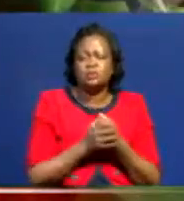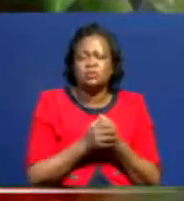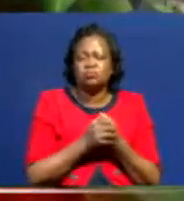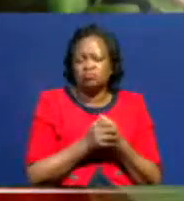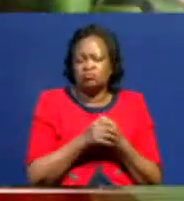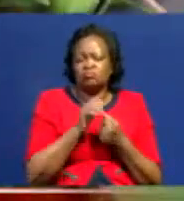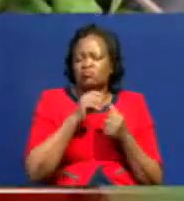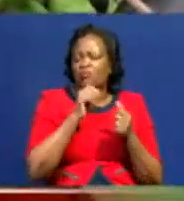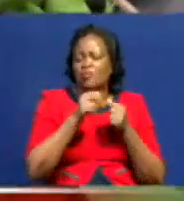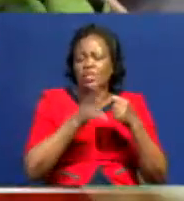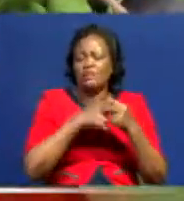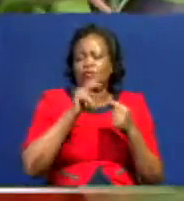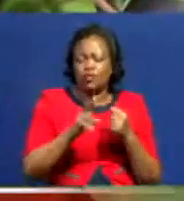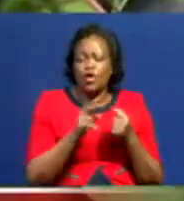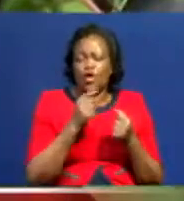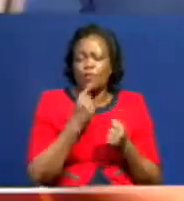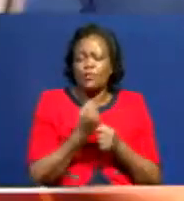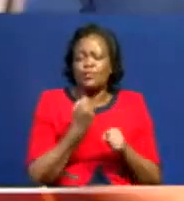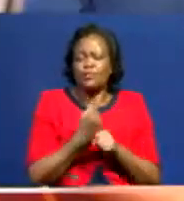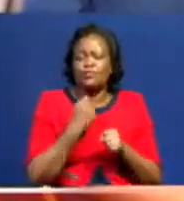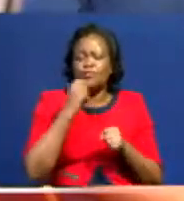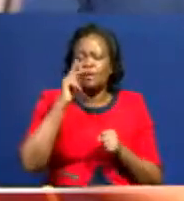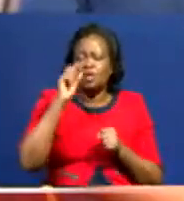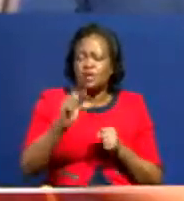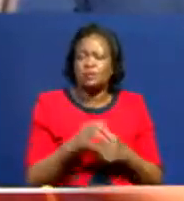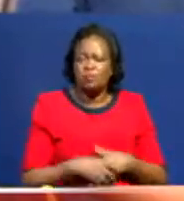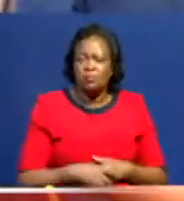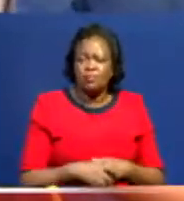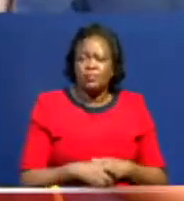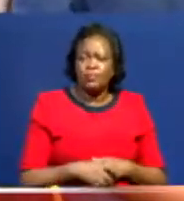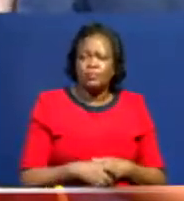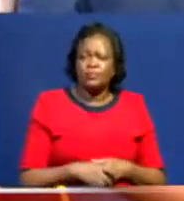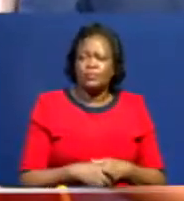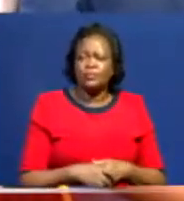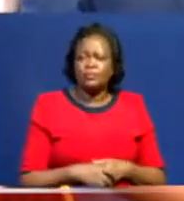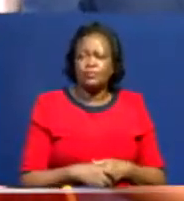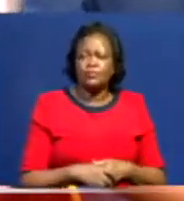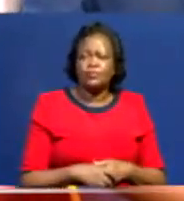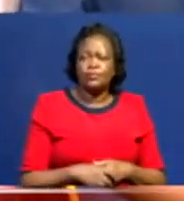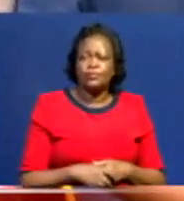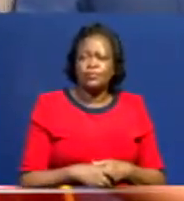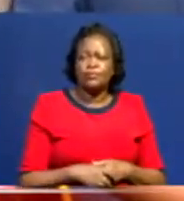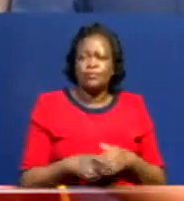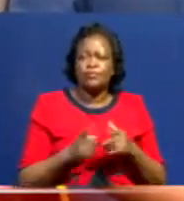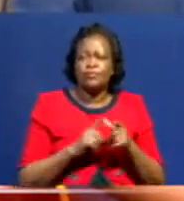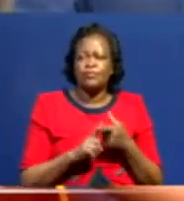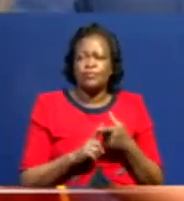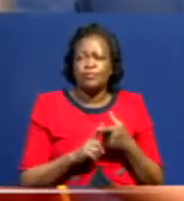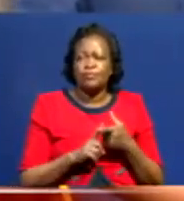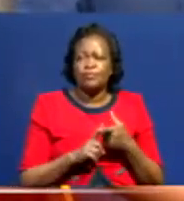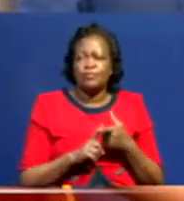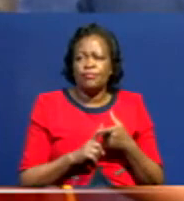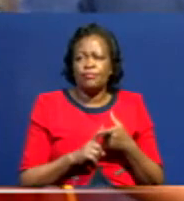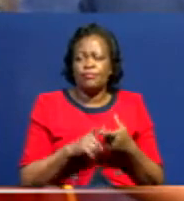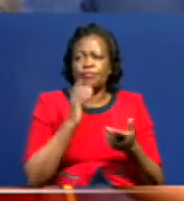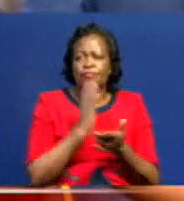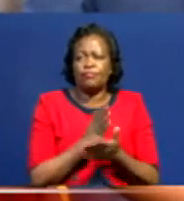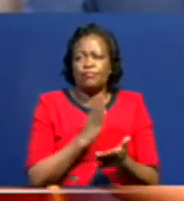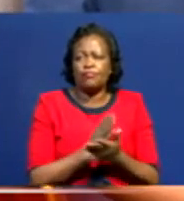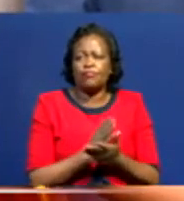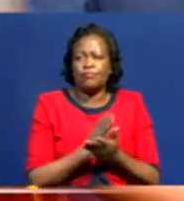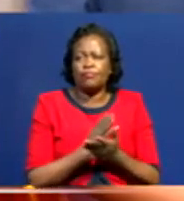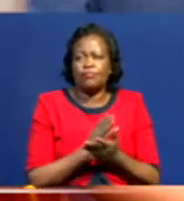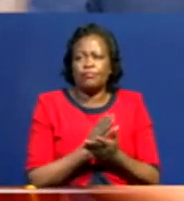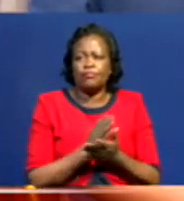yao kwa shilingi 72 kwa kilo. Sisi tu tunasema kuna shule nyingi market ya pamba, tutatengeneza,